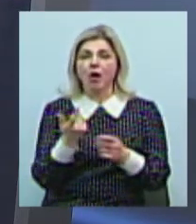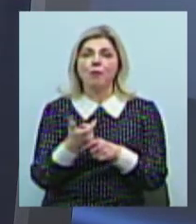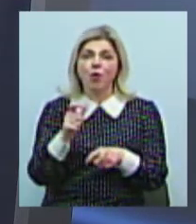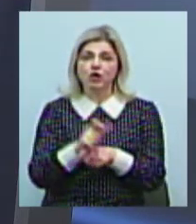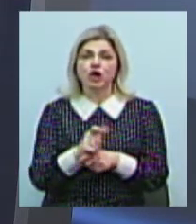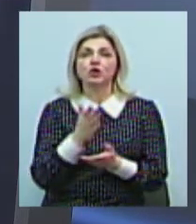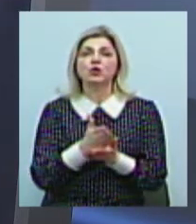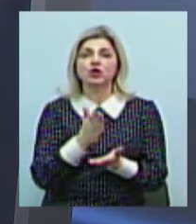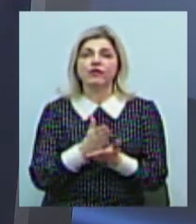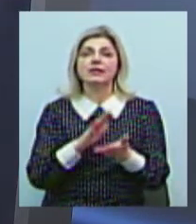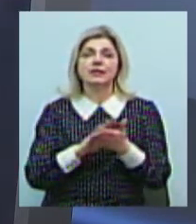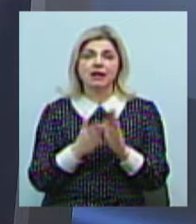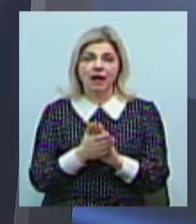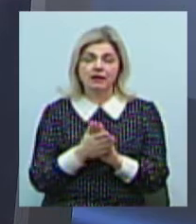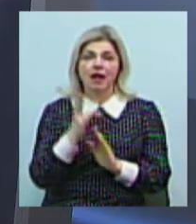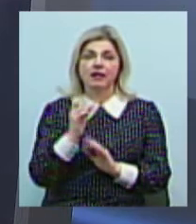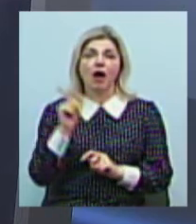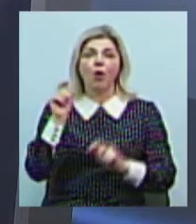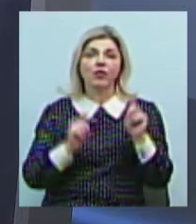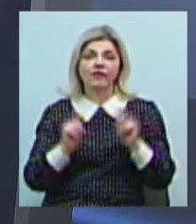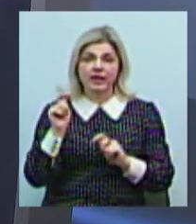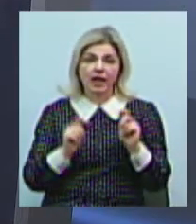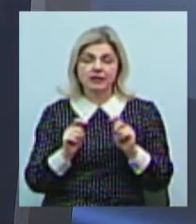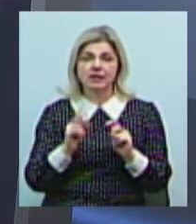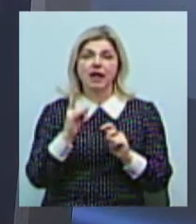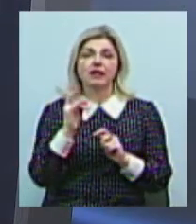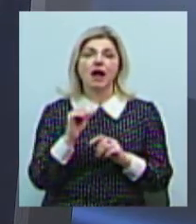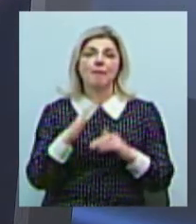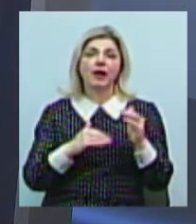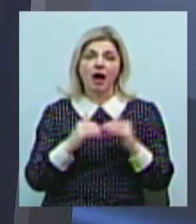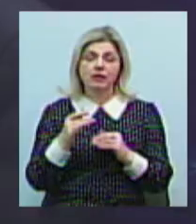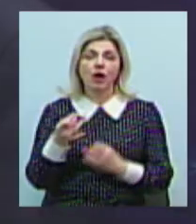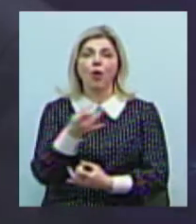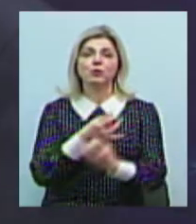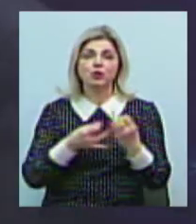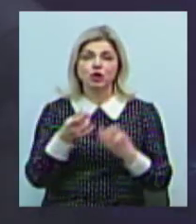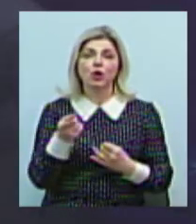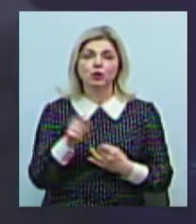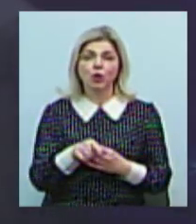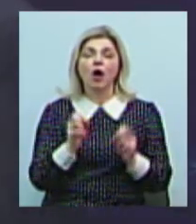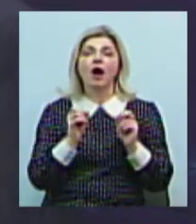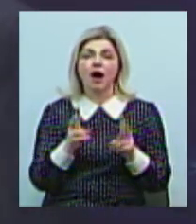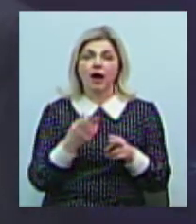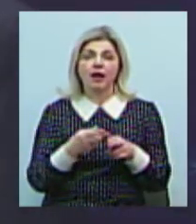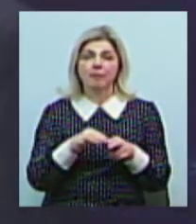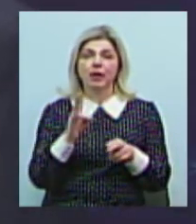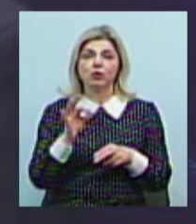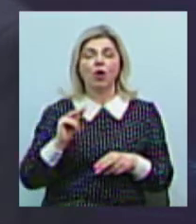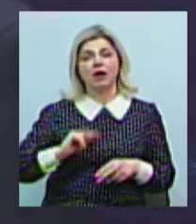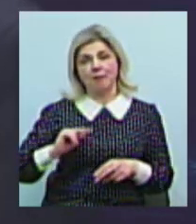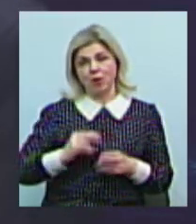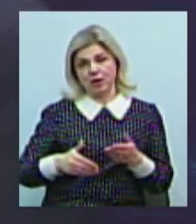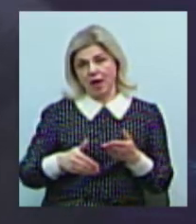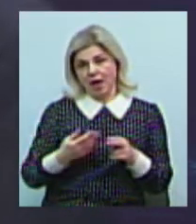существующие станки. На конференции именно практики обсуждали то, как именно работает этот